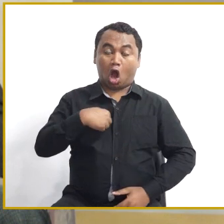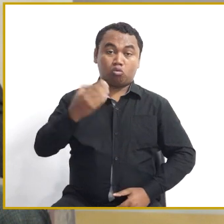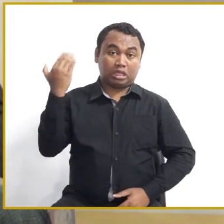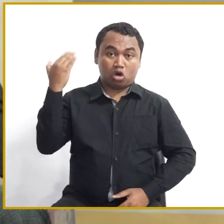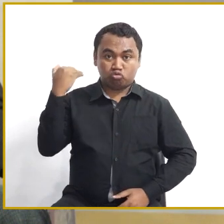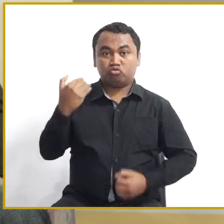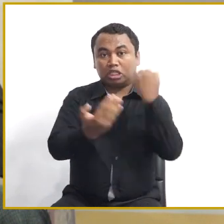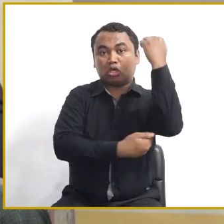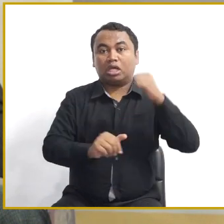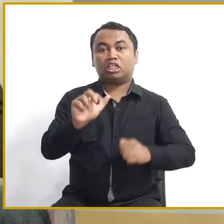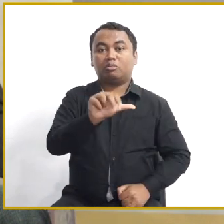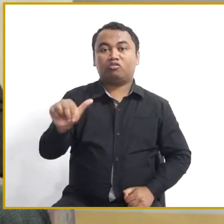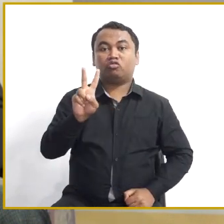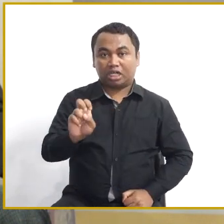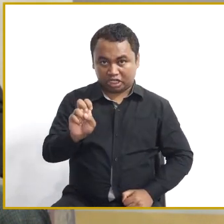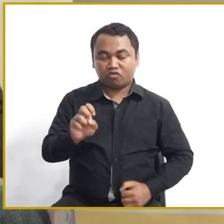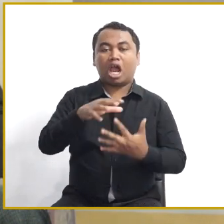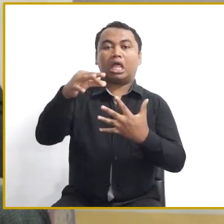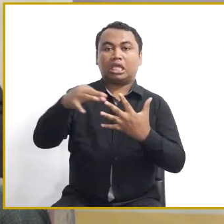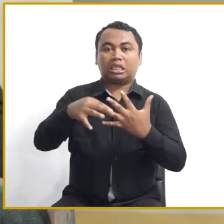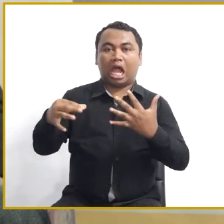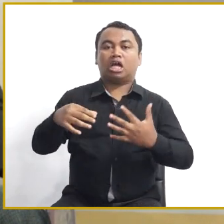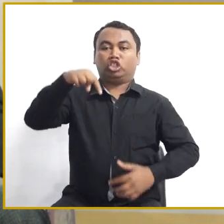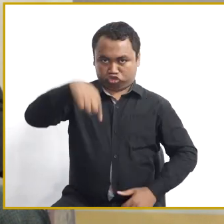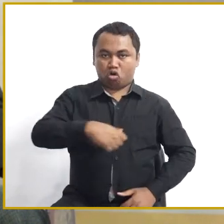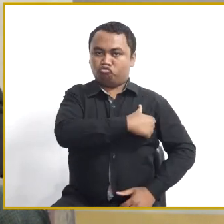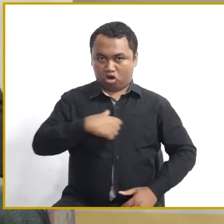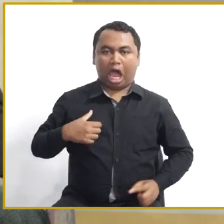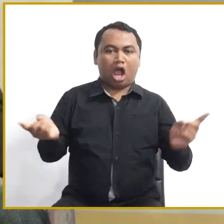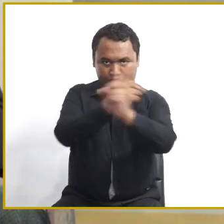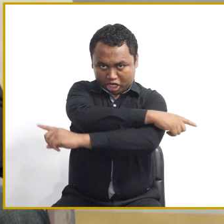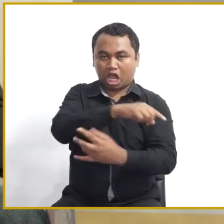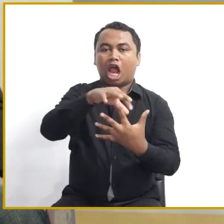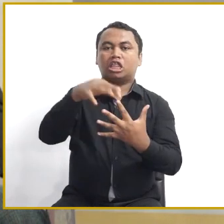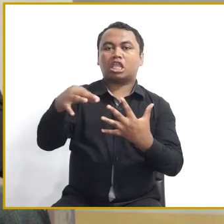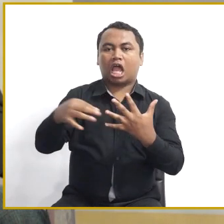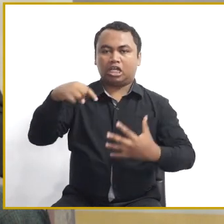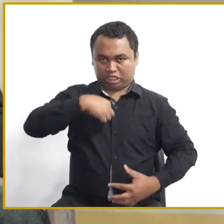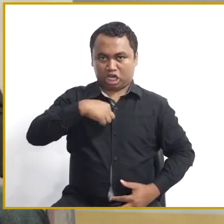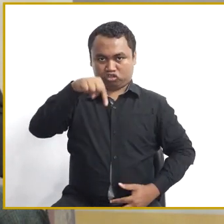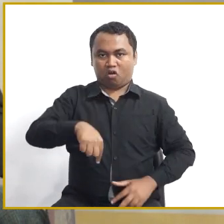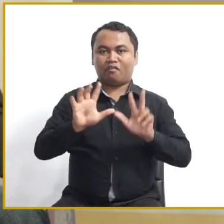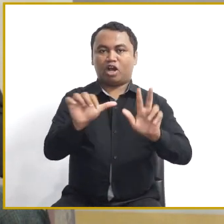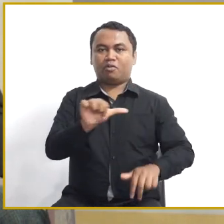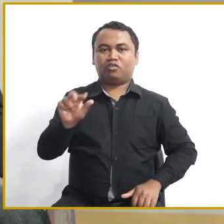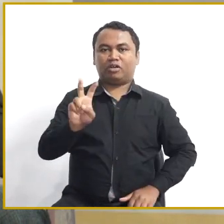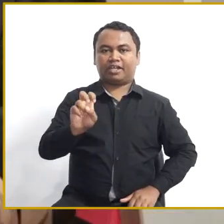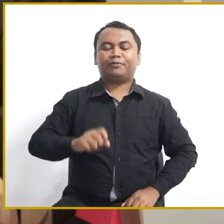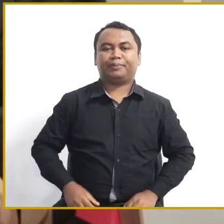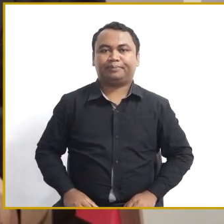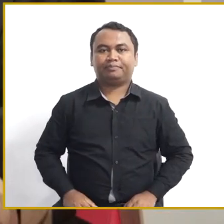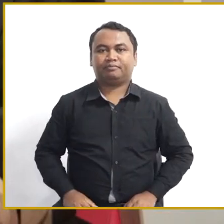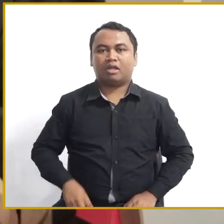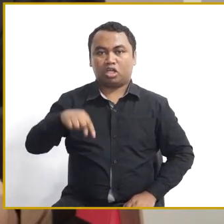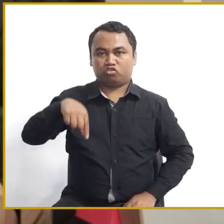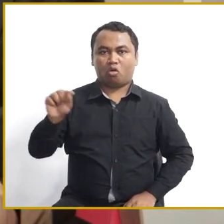2020, ary mahitsy ihany koa ny resako kandida ihany koa ahako amin'ity 2020 sy 2020 ity. Inona ny mbola